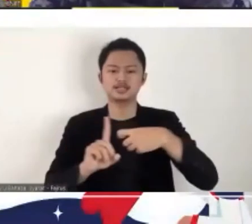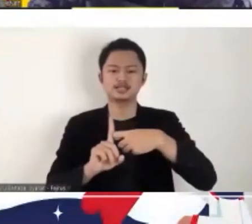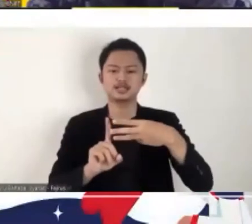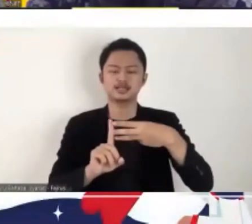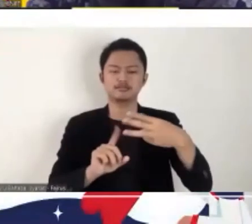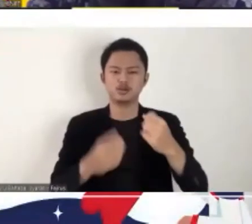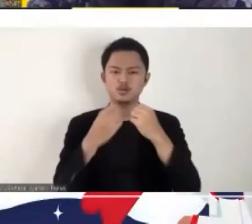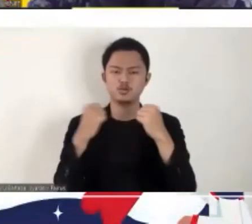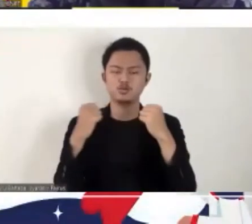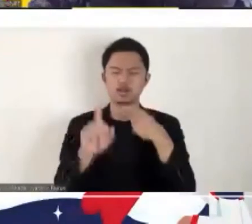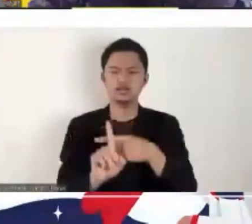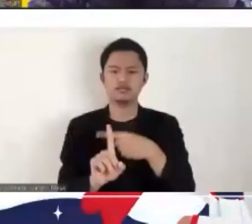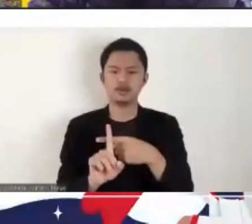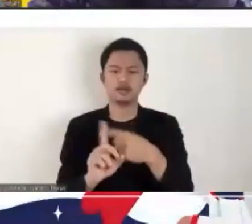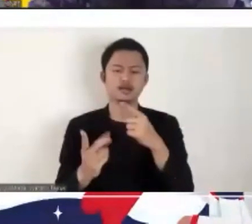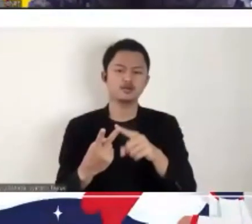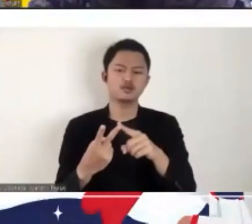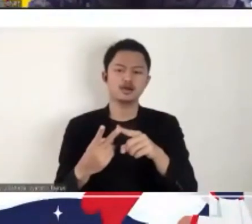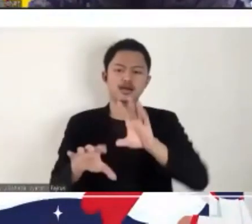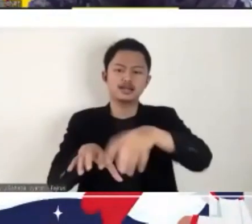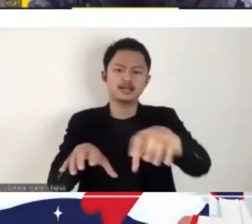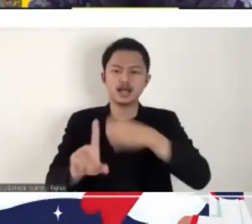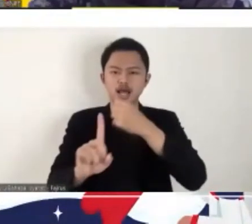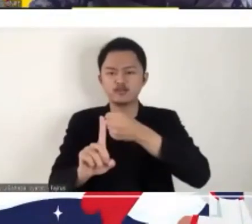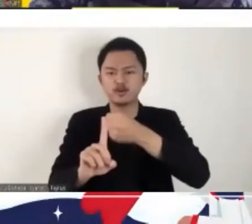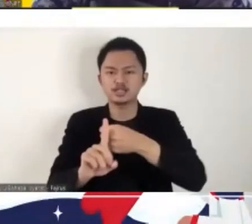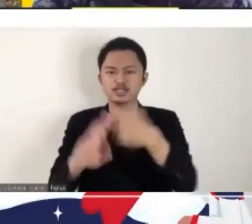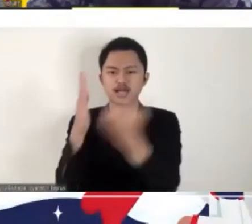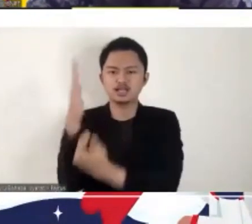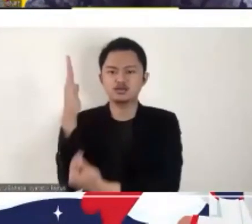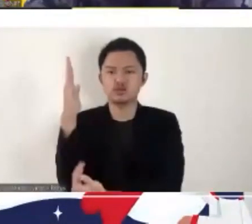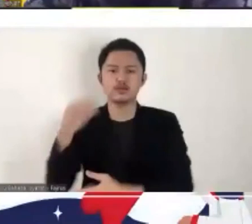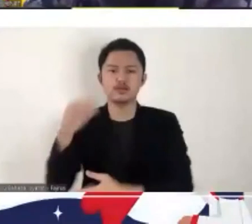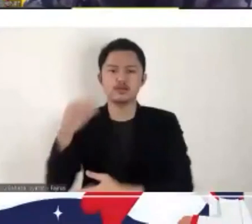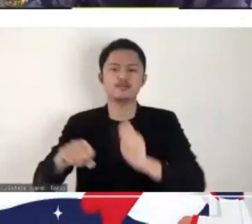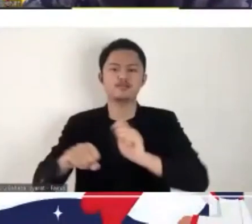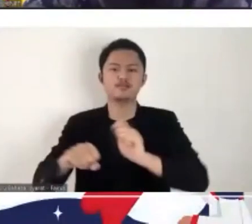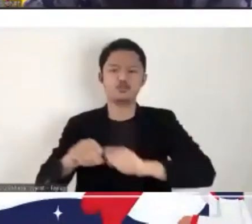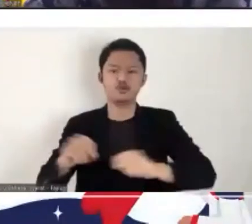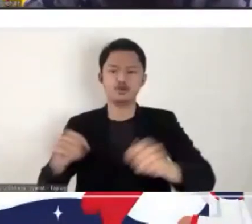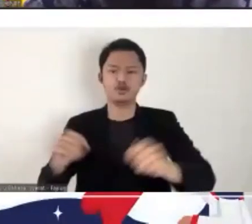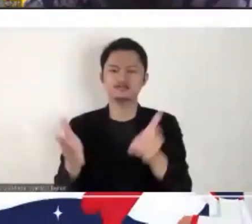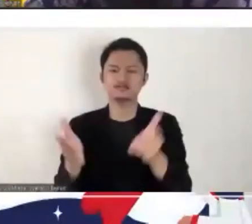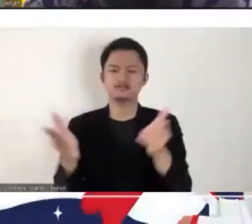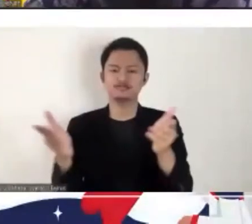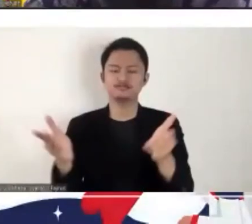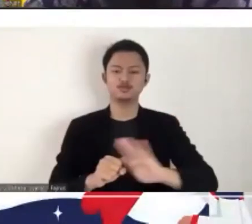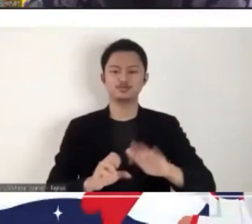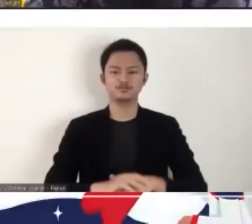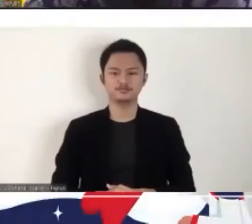mengadvokasi untuk bisa menolongku di daerah ada sebuah payung hukum juga demikian kami Oke